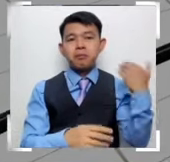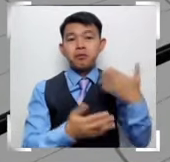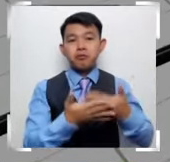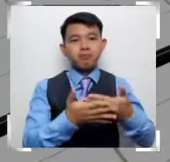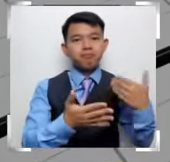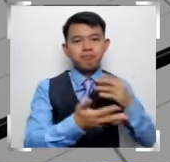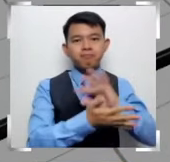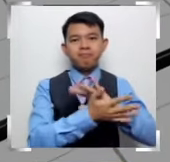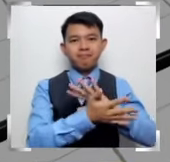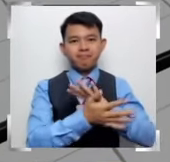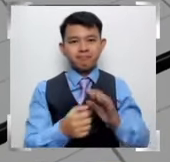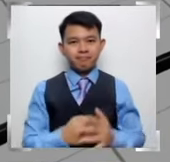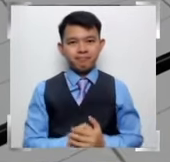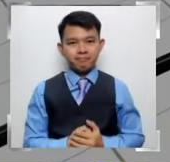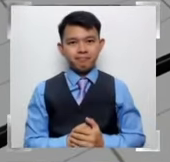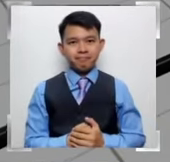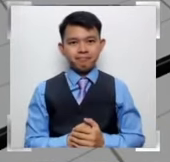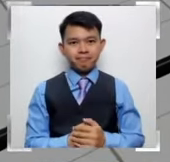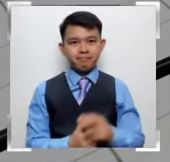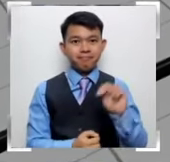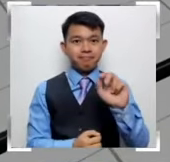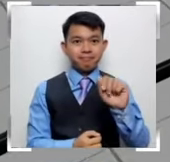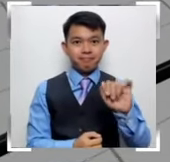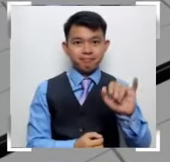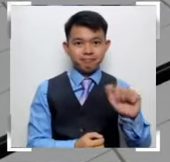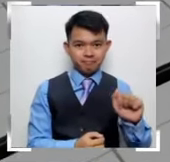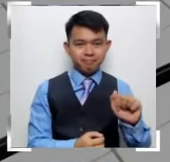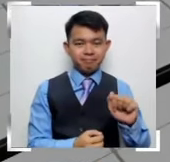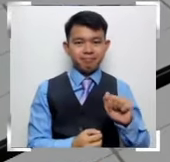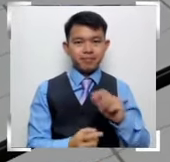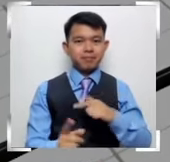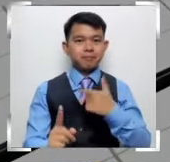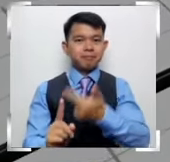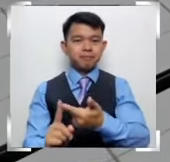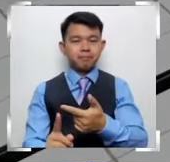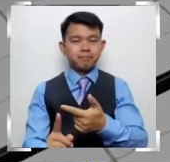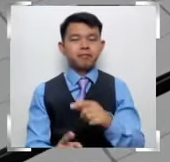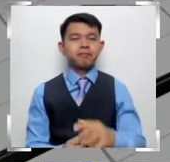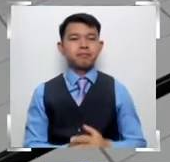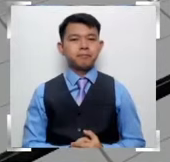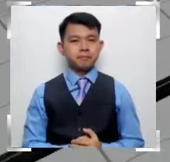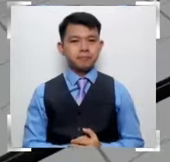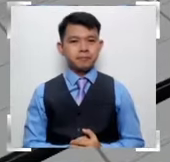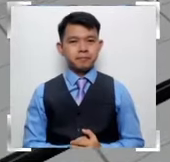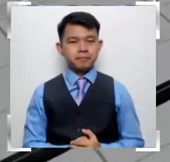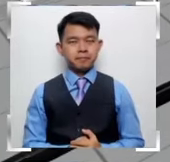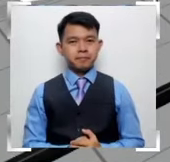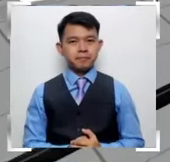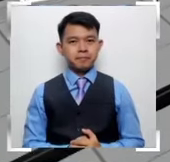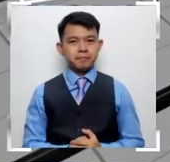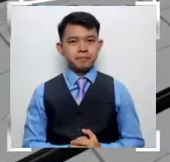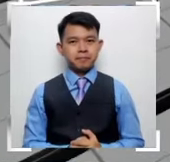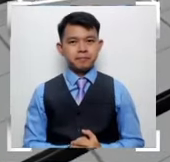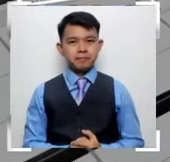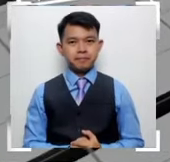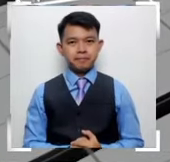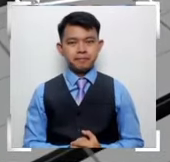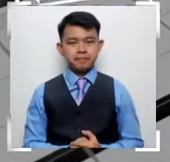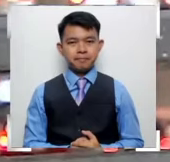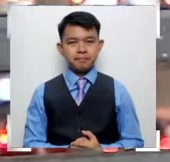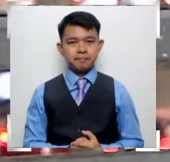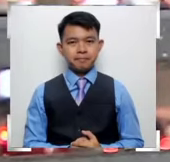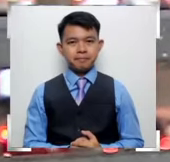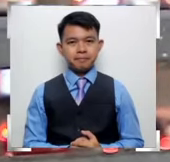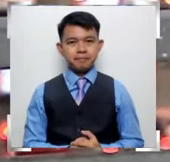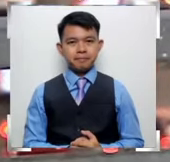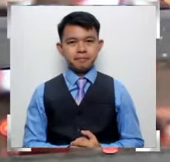3, saksilat si Mai Bermudez. Mai? Igan, inaasahang